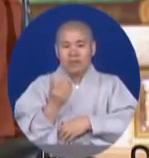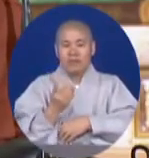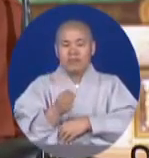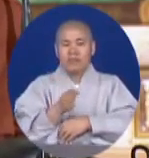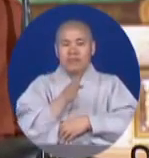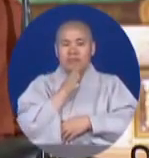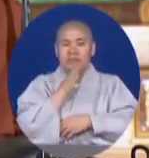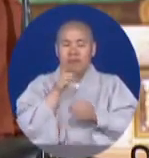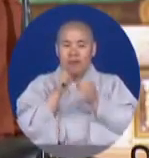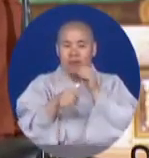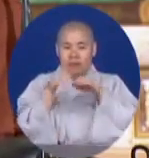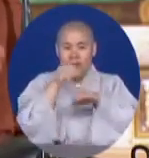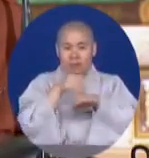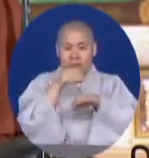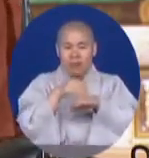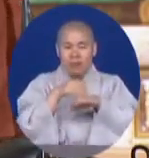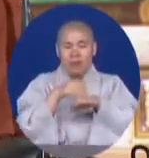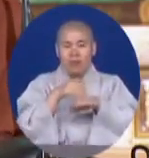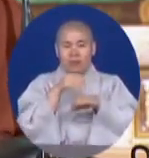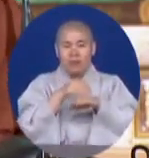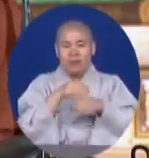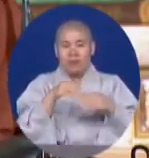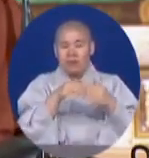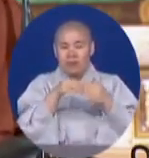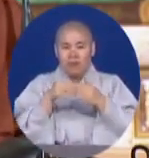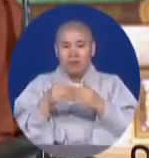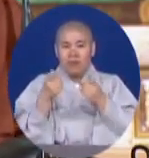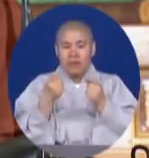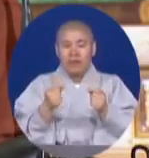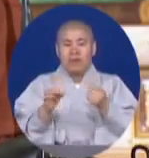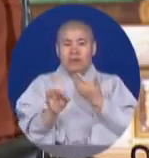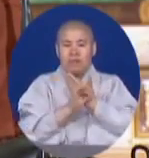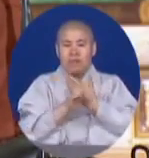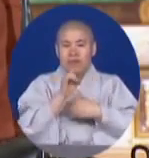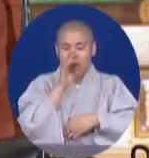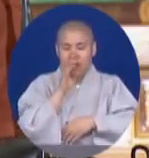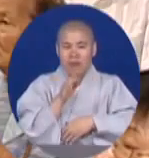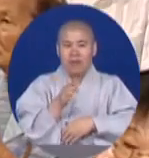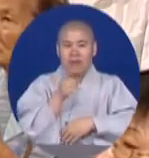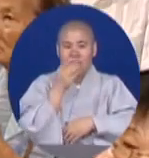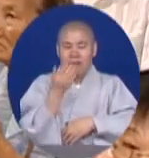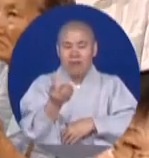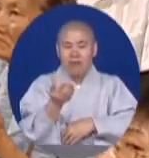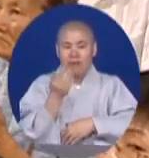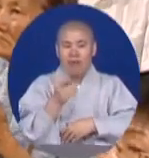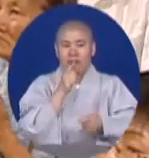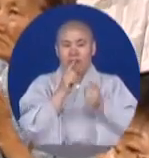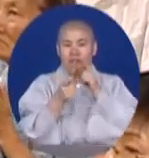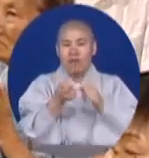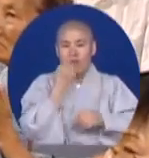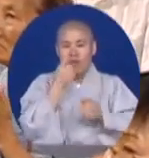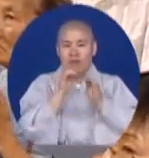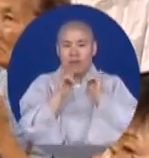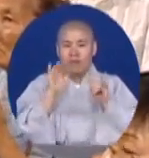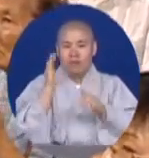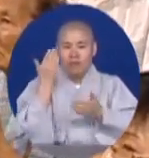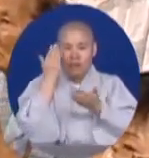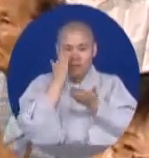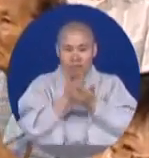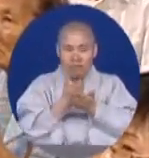바로 이 수행으로 이끄는 데는 그래가지고는 안 되는 거예요. 야야 말 배우는 사람 되지